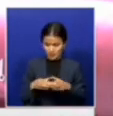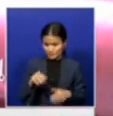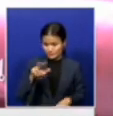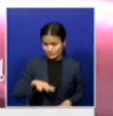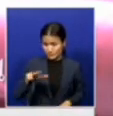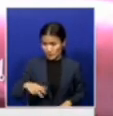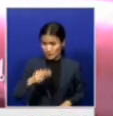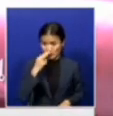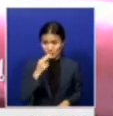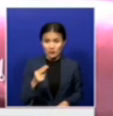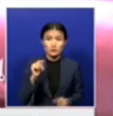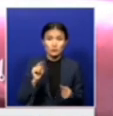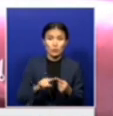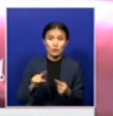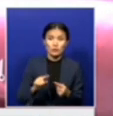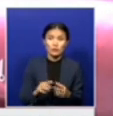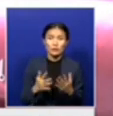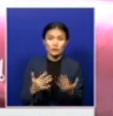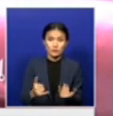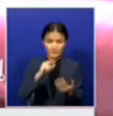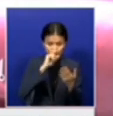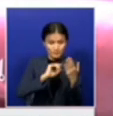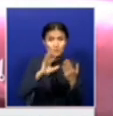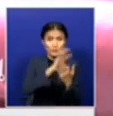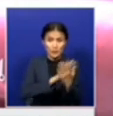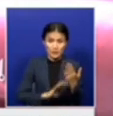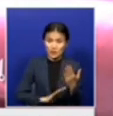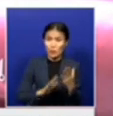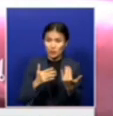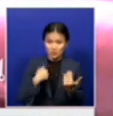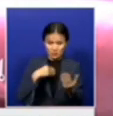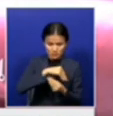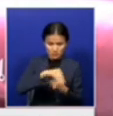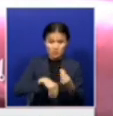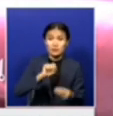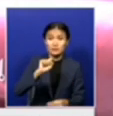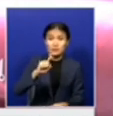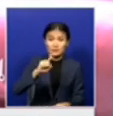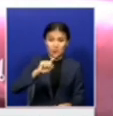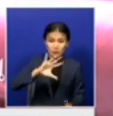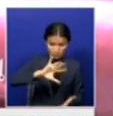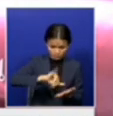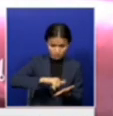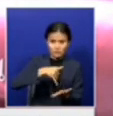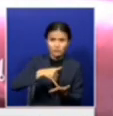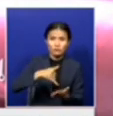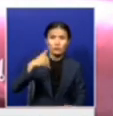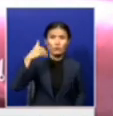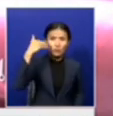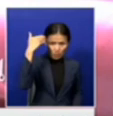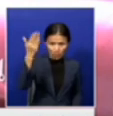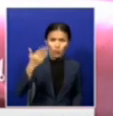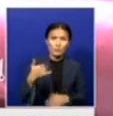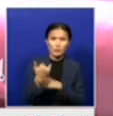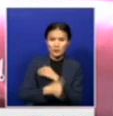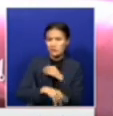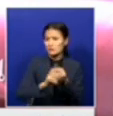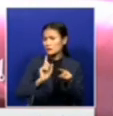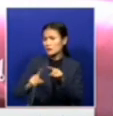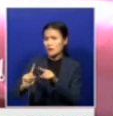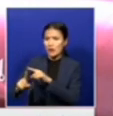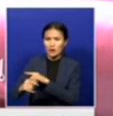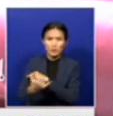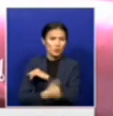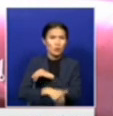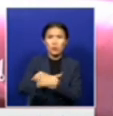ของประเทศไทยที่เราจะฟื้นฟูเศรษฐกิจก่อนประเทศอื่นเรามีความได้เปรียบแทบทุกด้านครับไม่ว่าจะเป็นจำนวนของผู้ป่ว